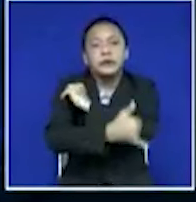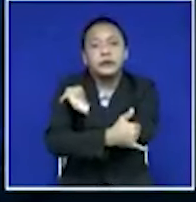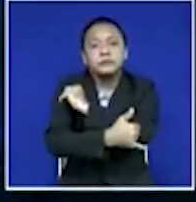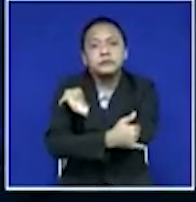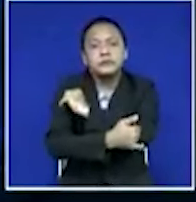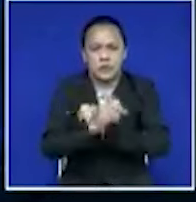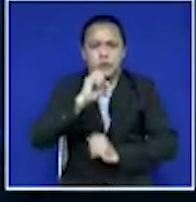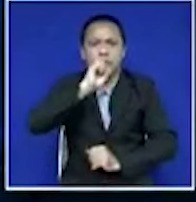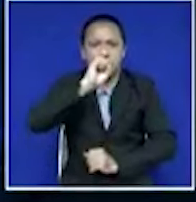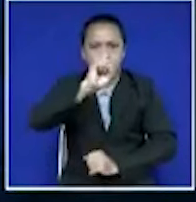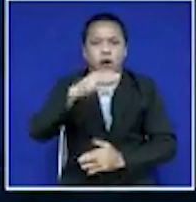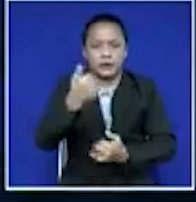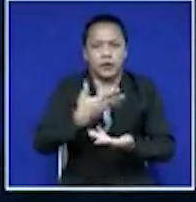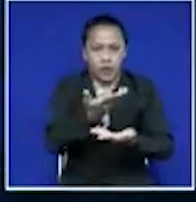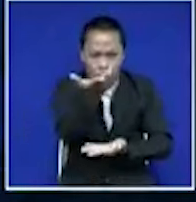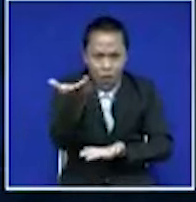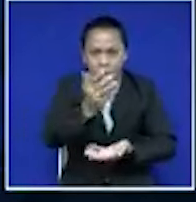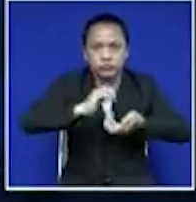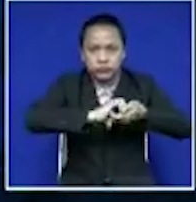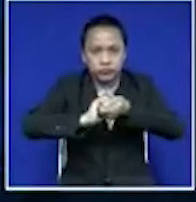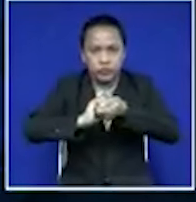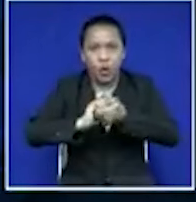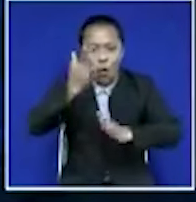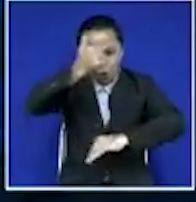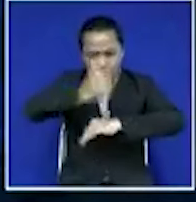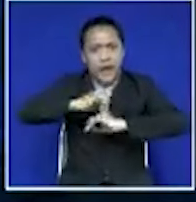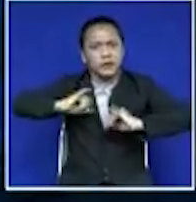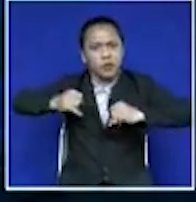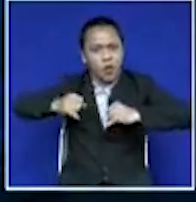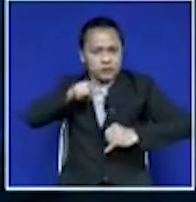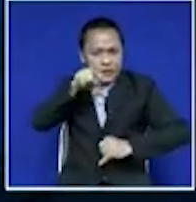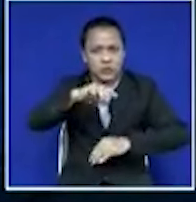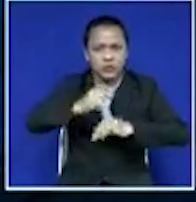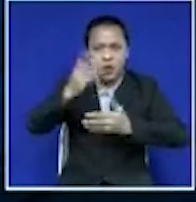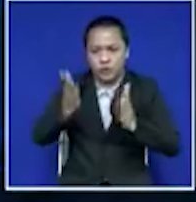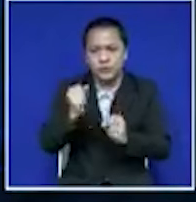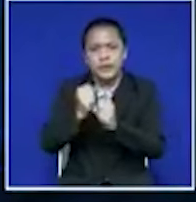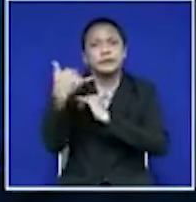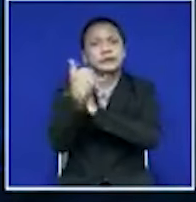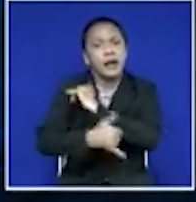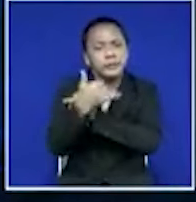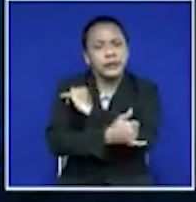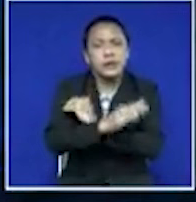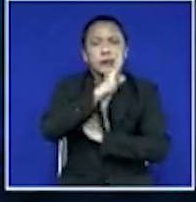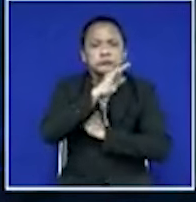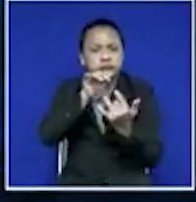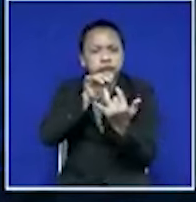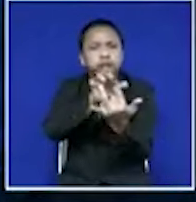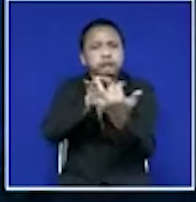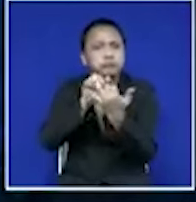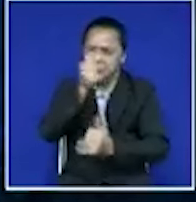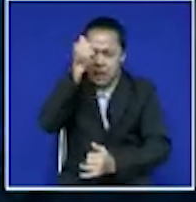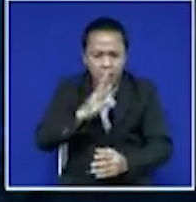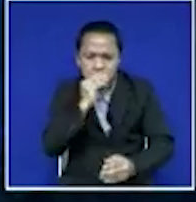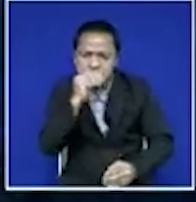ำเรียนอีกรอบหนึ่งนะครับขอความร่วมมือนายจ้างขอความร่วมมือกับแรงงานต่างด้าวถ้าเขาสื่อสารไม่